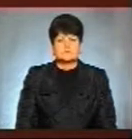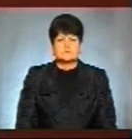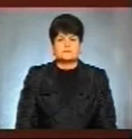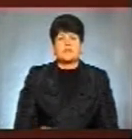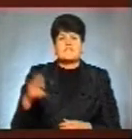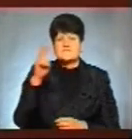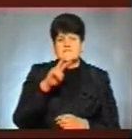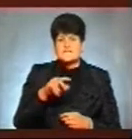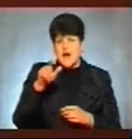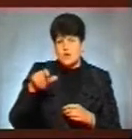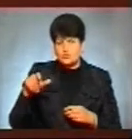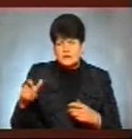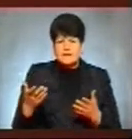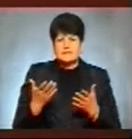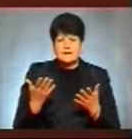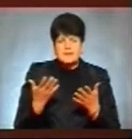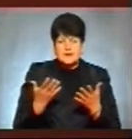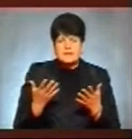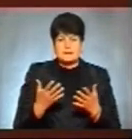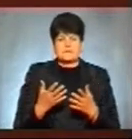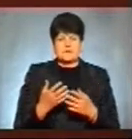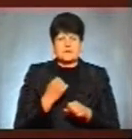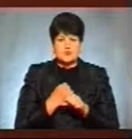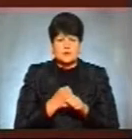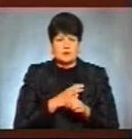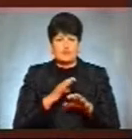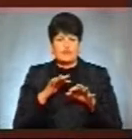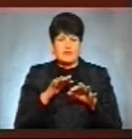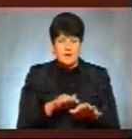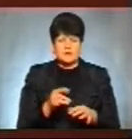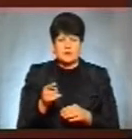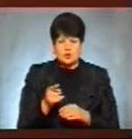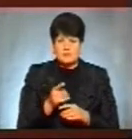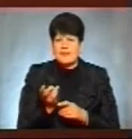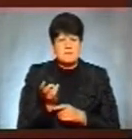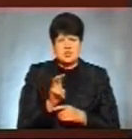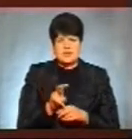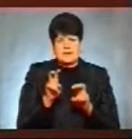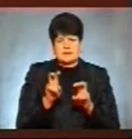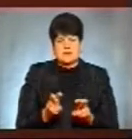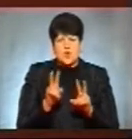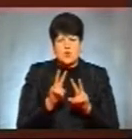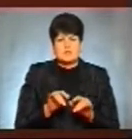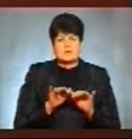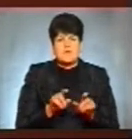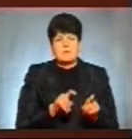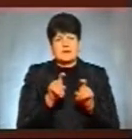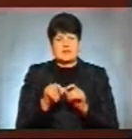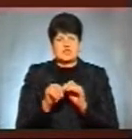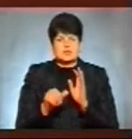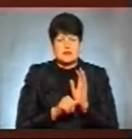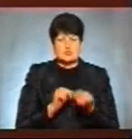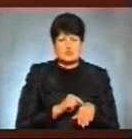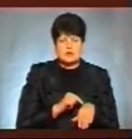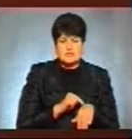Валютники, на яких був скоєний напад в Тернополі, не з'явилися на судове засідання. Розгляд кримінальної справи перенесли на 16 годину